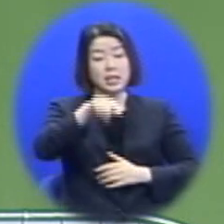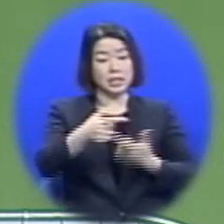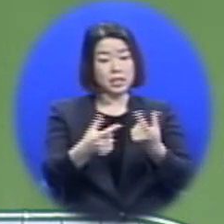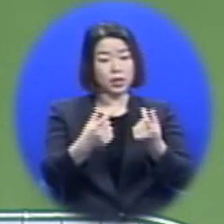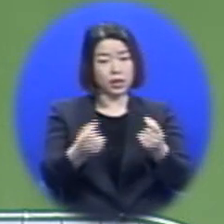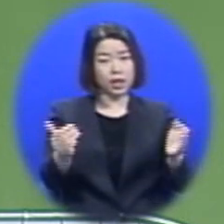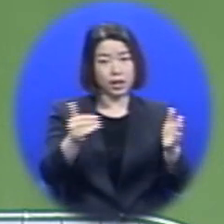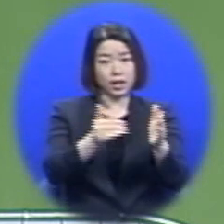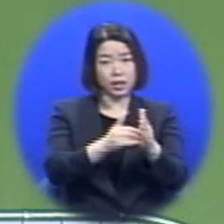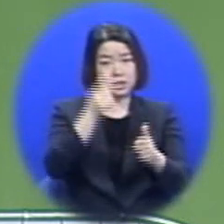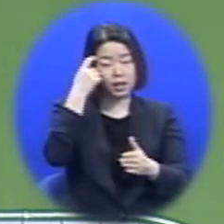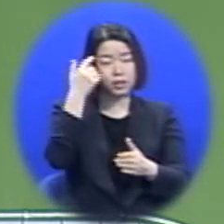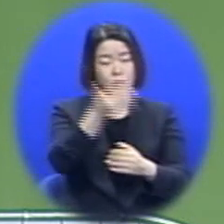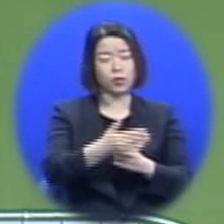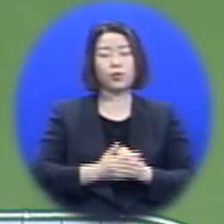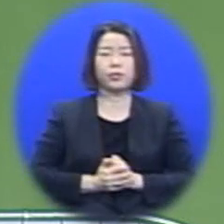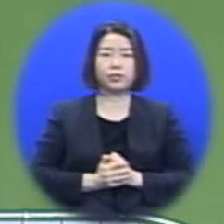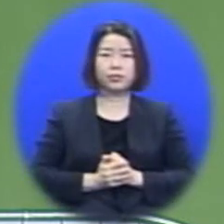이렇게까지라니요.